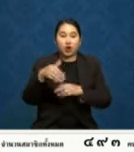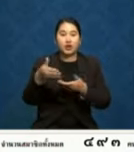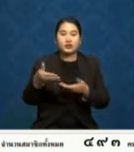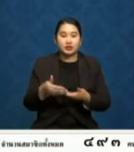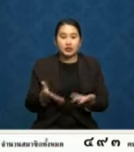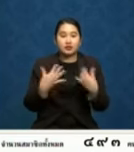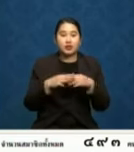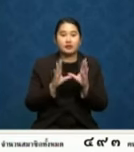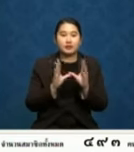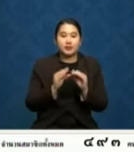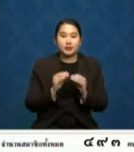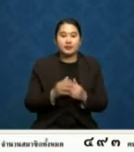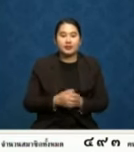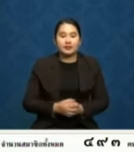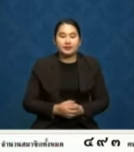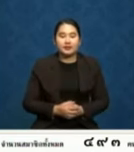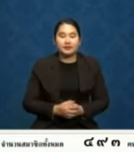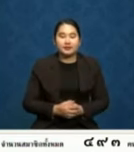มา